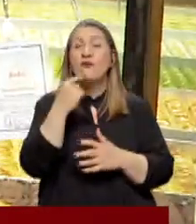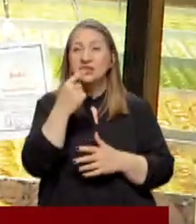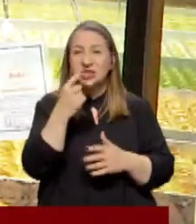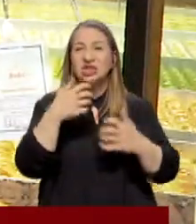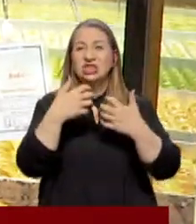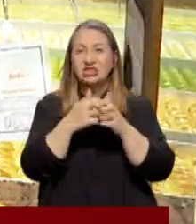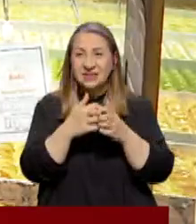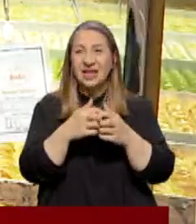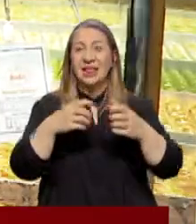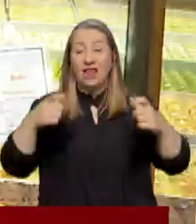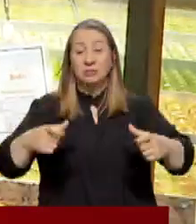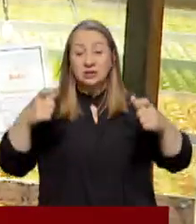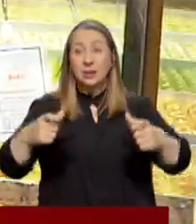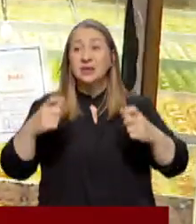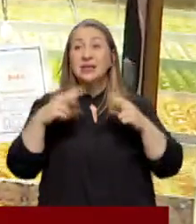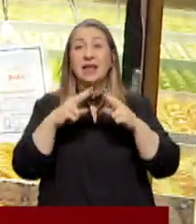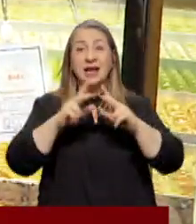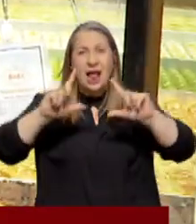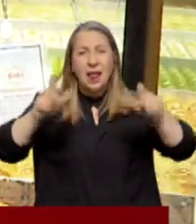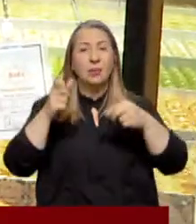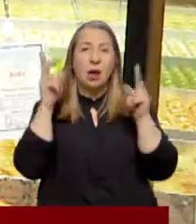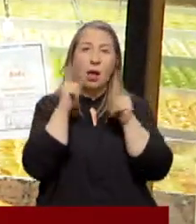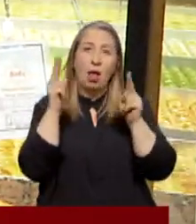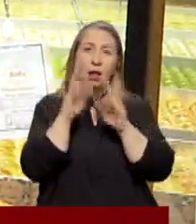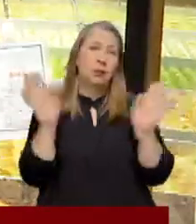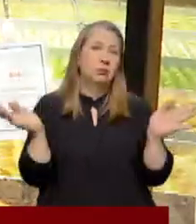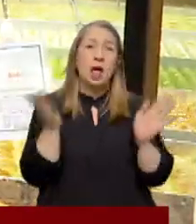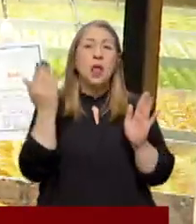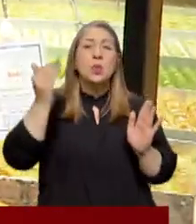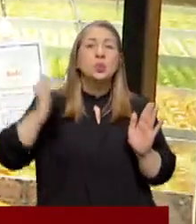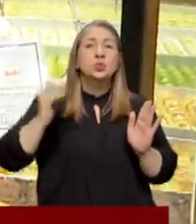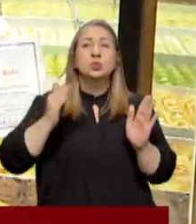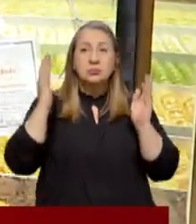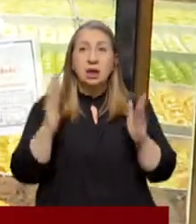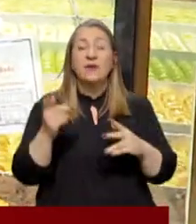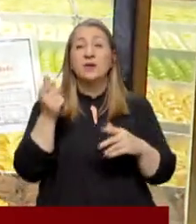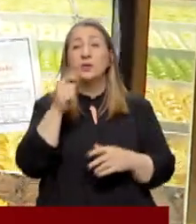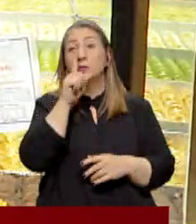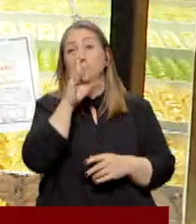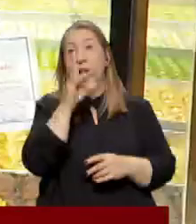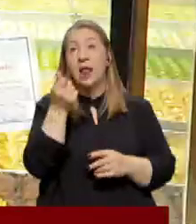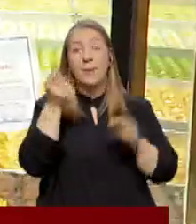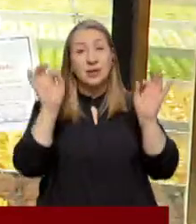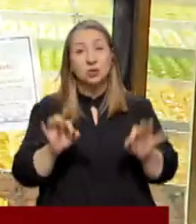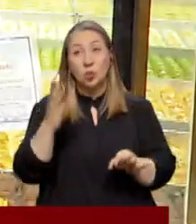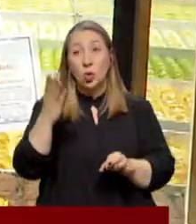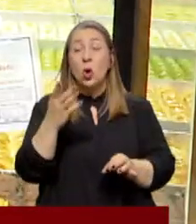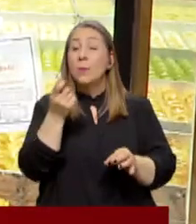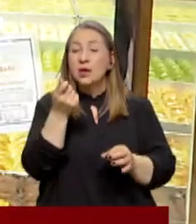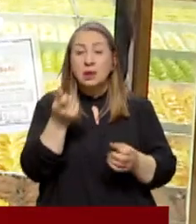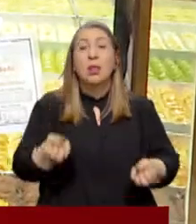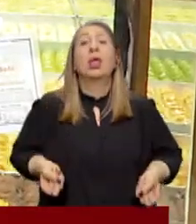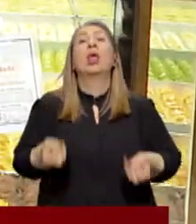fıstıklı, cevizli, tepsi tepsi tatlı almak hayal oldu. Çünkü en uygun yerde bile fiyatı 150 liradan başlıyor.